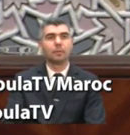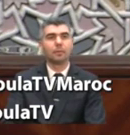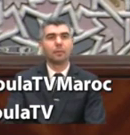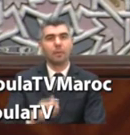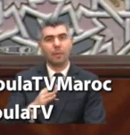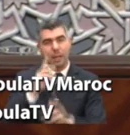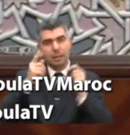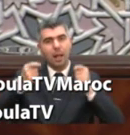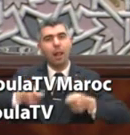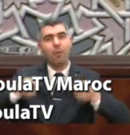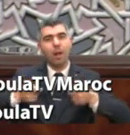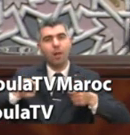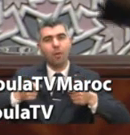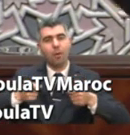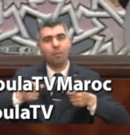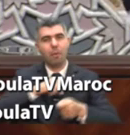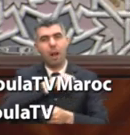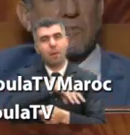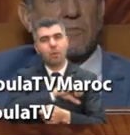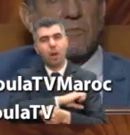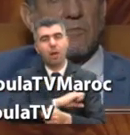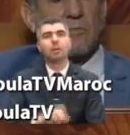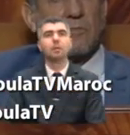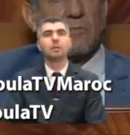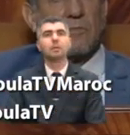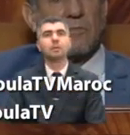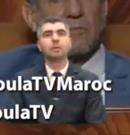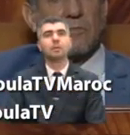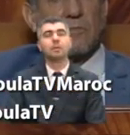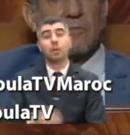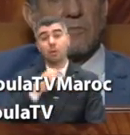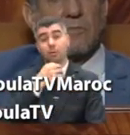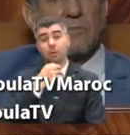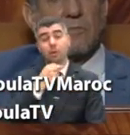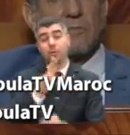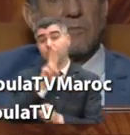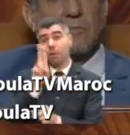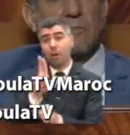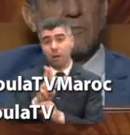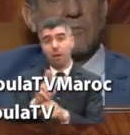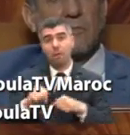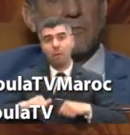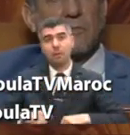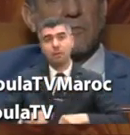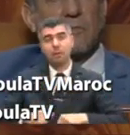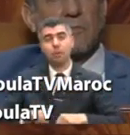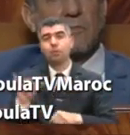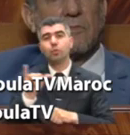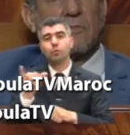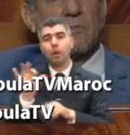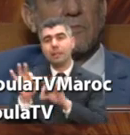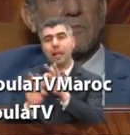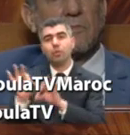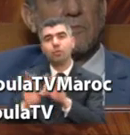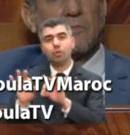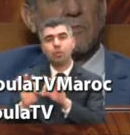السلام عليكم ورحمه الله. السيد الوزير، نسائلكم عن إمكانية إعداد استراتيجية